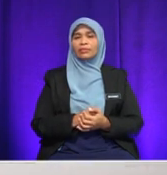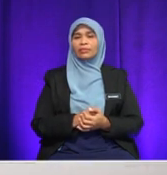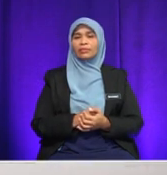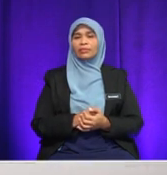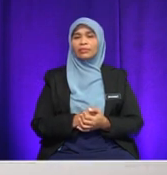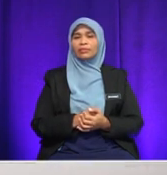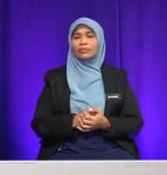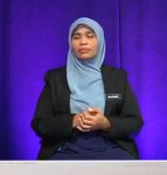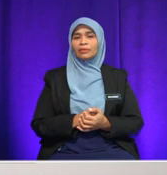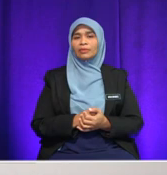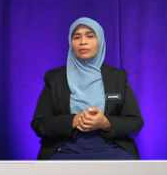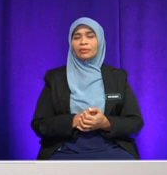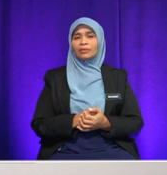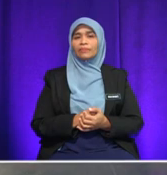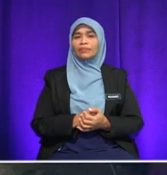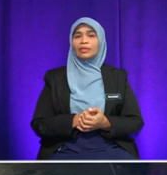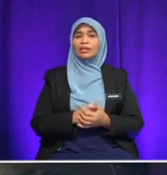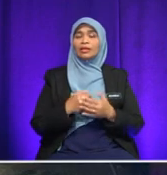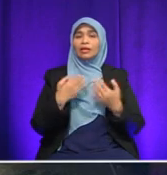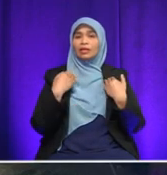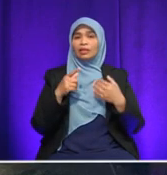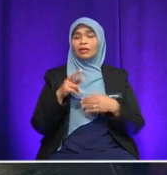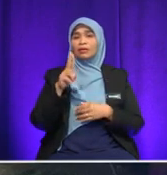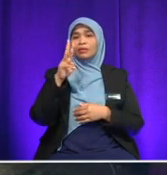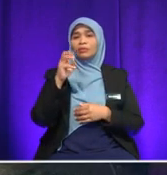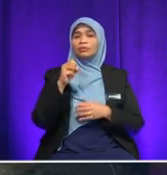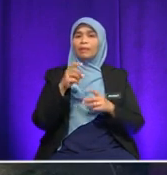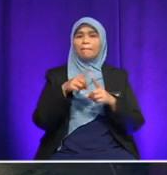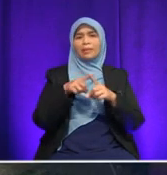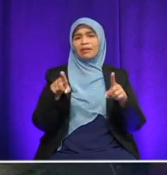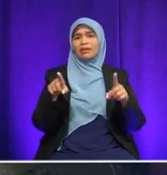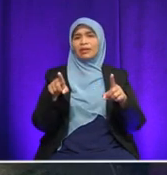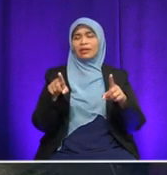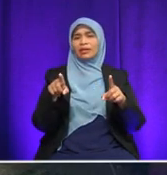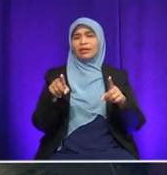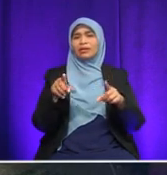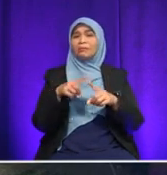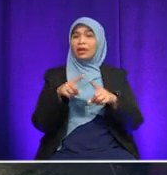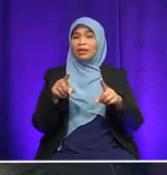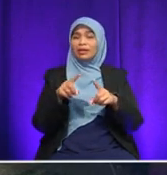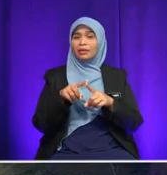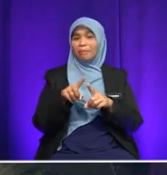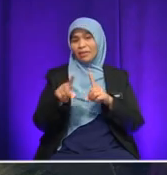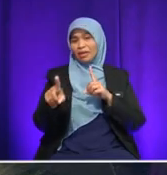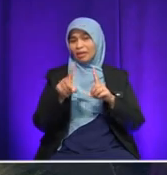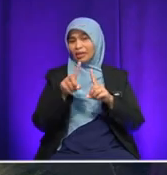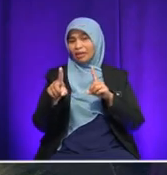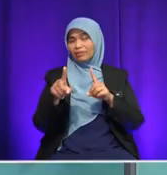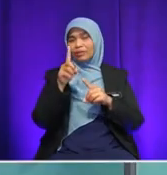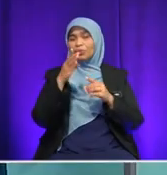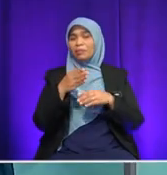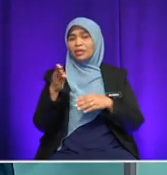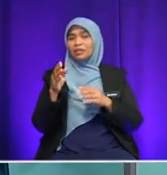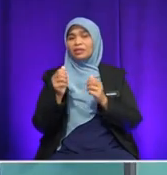Okey, betul tu Fatihah. Okey, simili adalah unsur perbandingan. Kita bandingkan sesuatu benda dengan benda yang lain. Dia